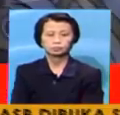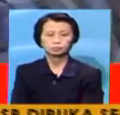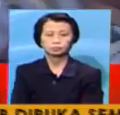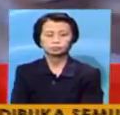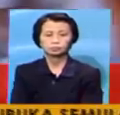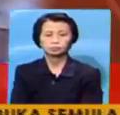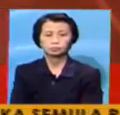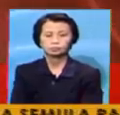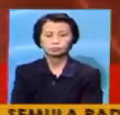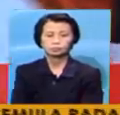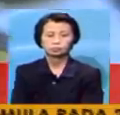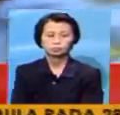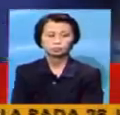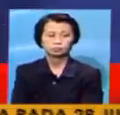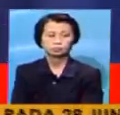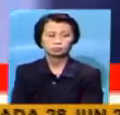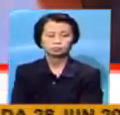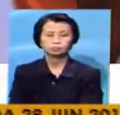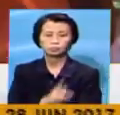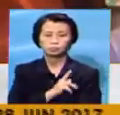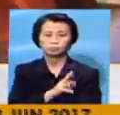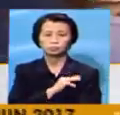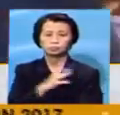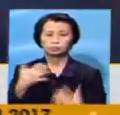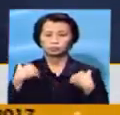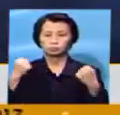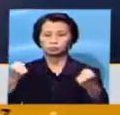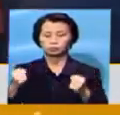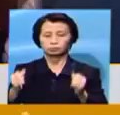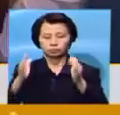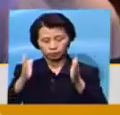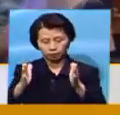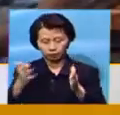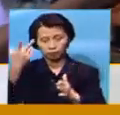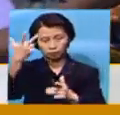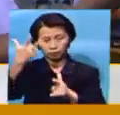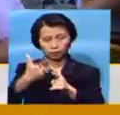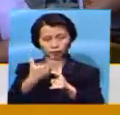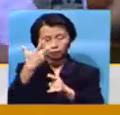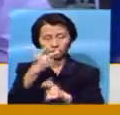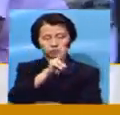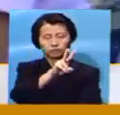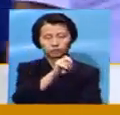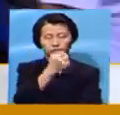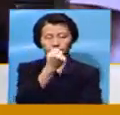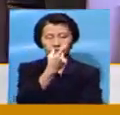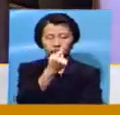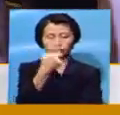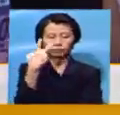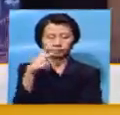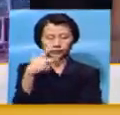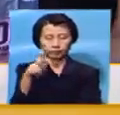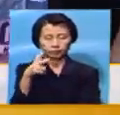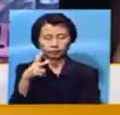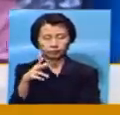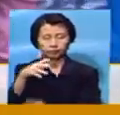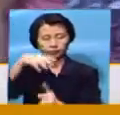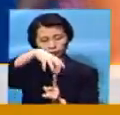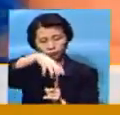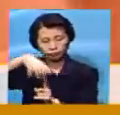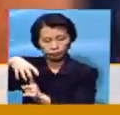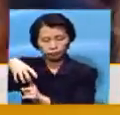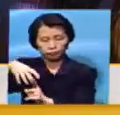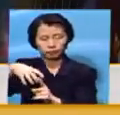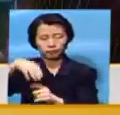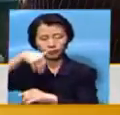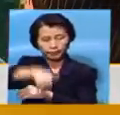mudah mengikutrekod kementerian kesihatan dalam tempoh tiga tahun bermula 2011 14 bazar Ramadan dan pasar malam